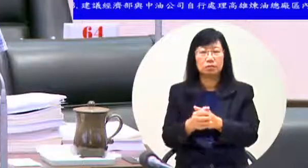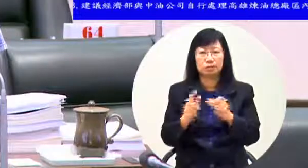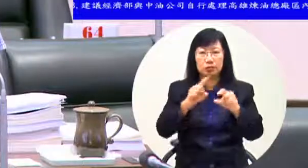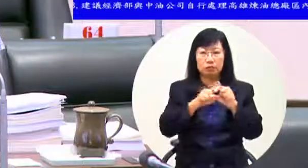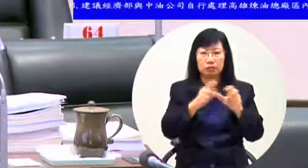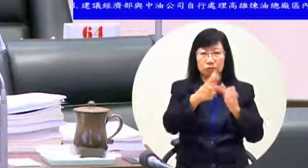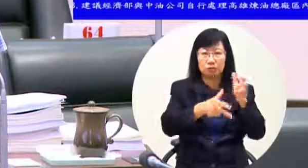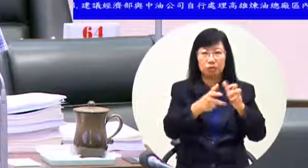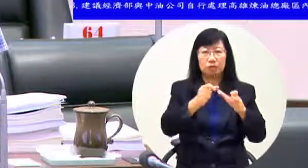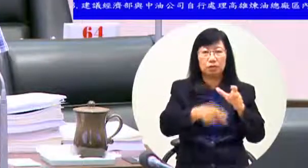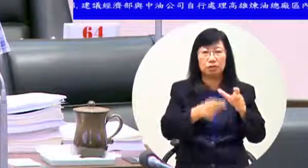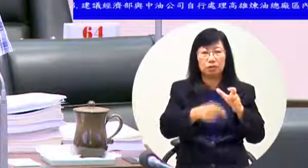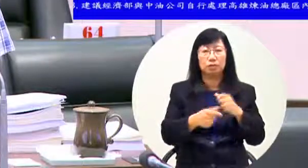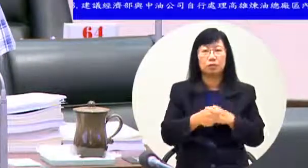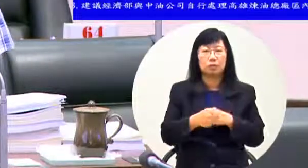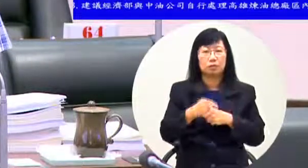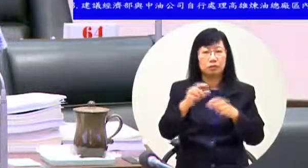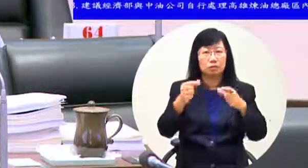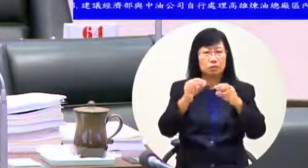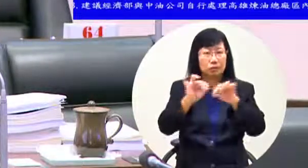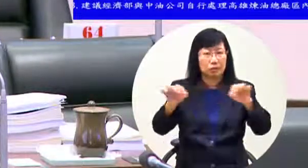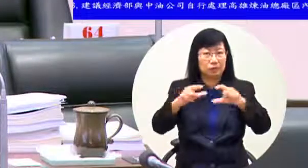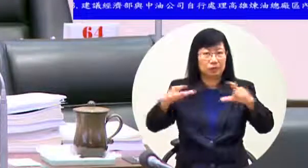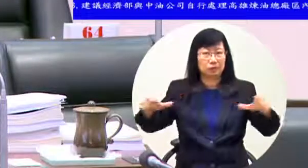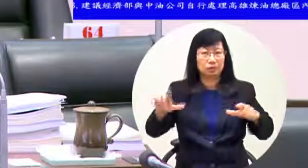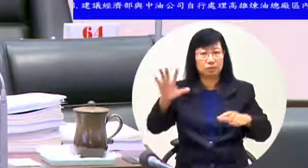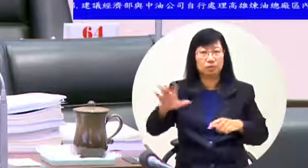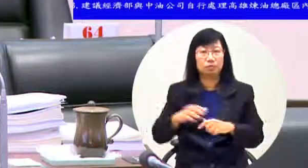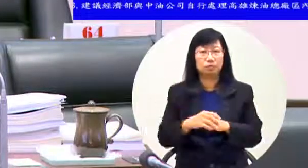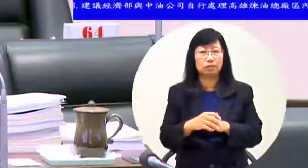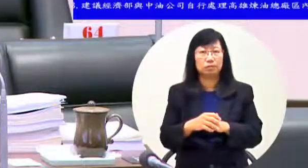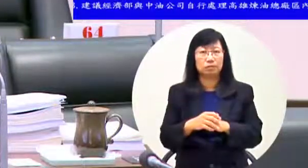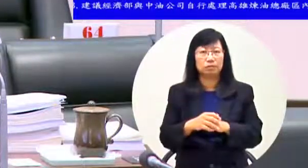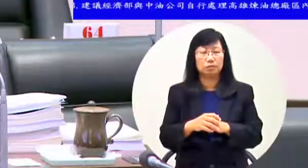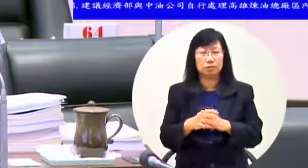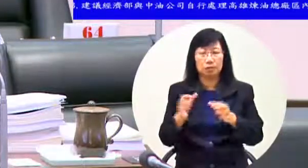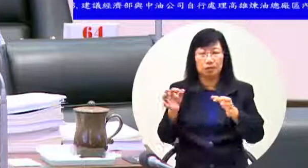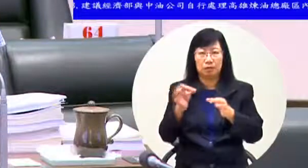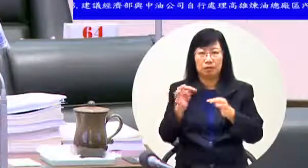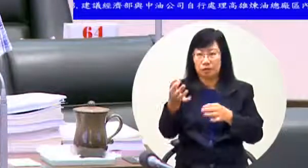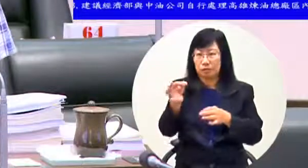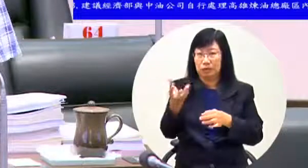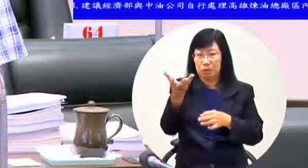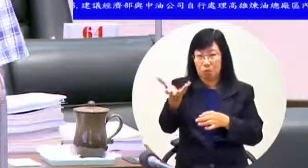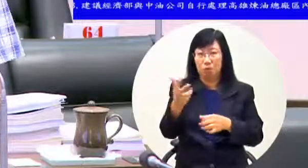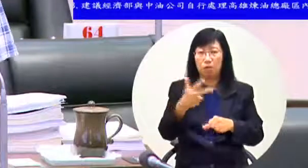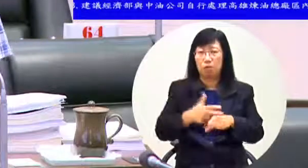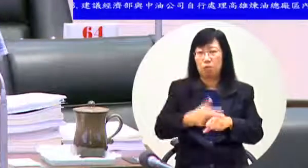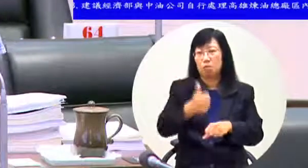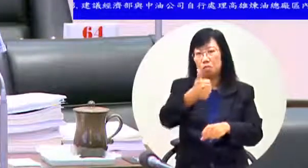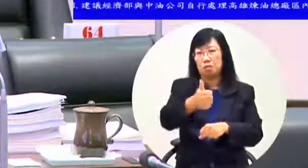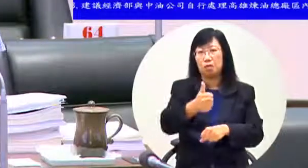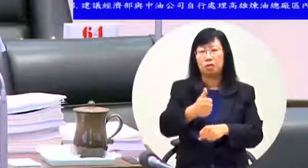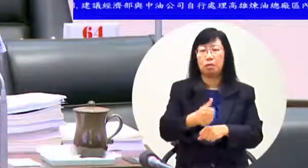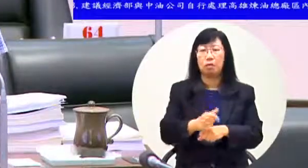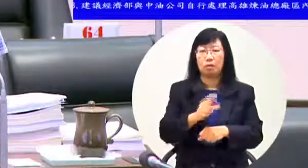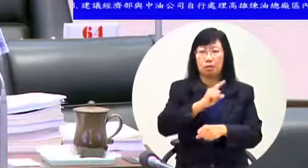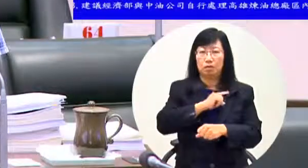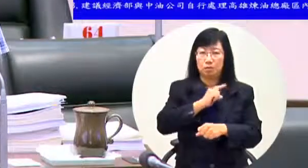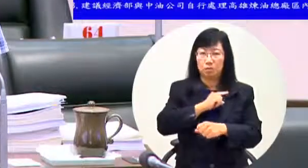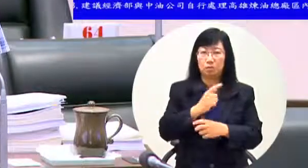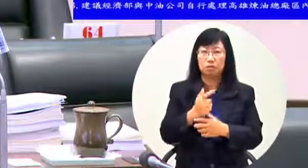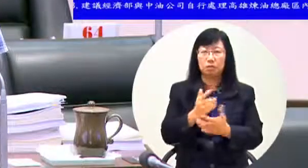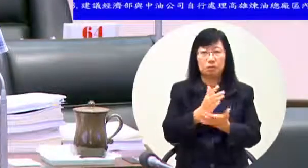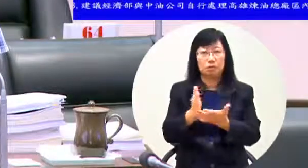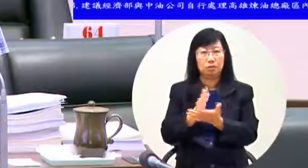么大，他们的经费那么多，技术那么好，自行处理他们里面受